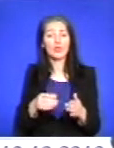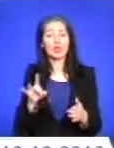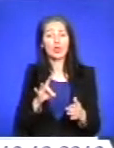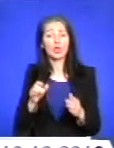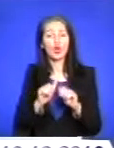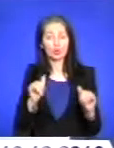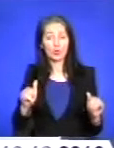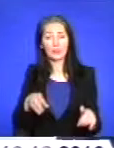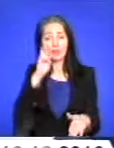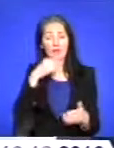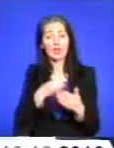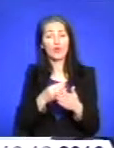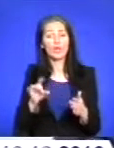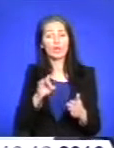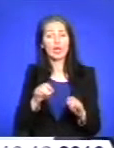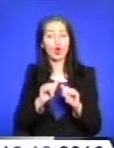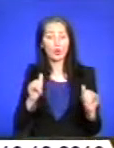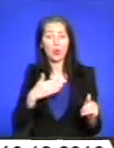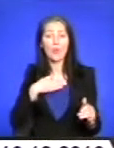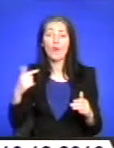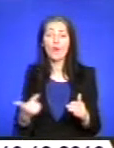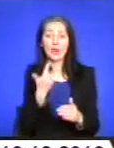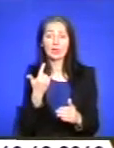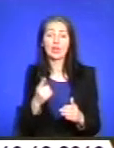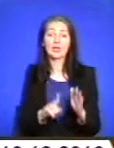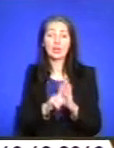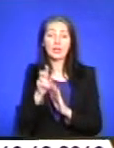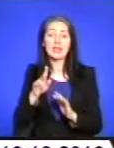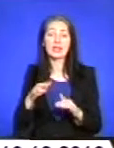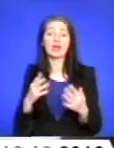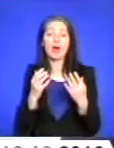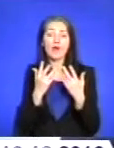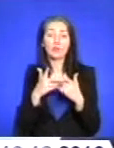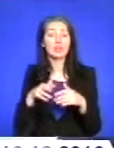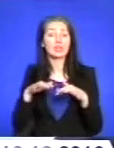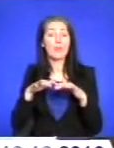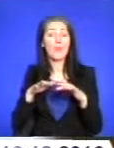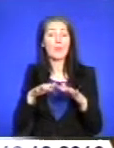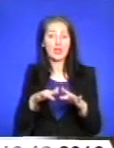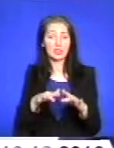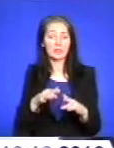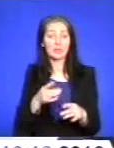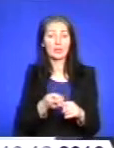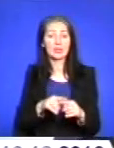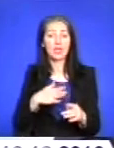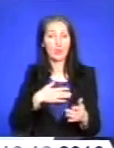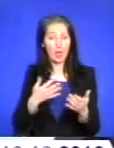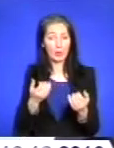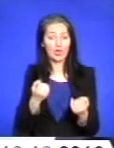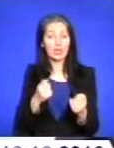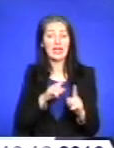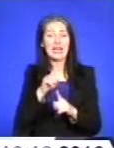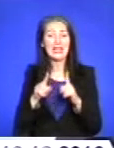Державний фонд регіонального розвитку ми теж вперше запровадили як автоматичний механізм. Це ми прийняли